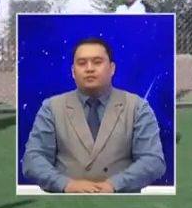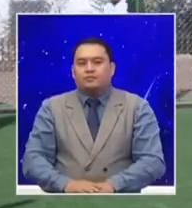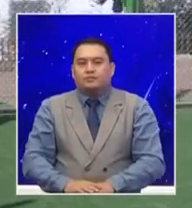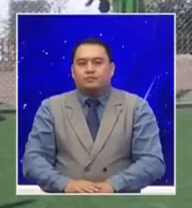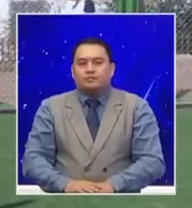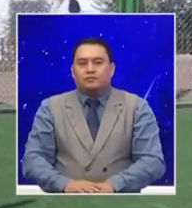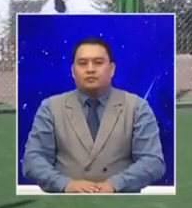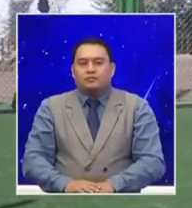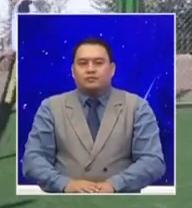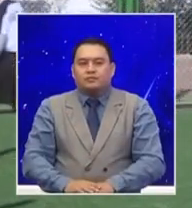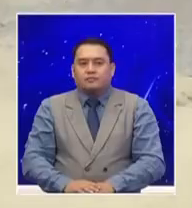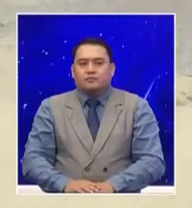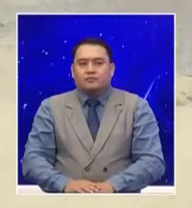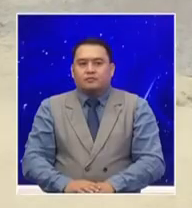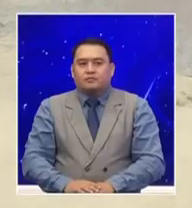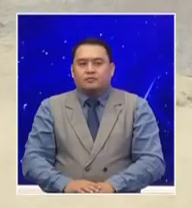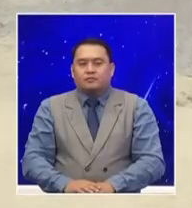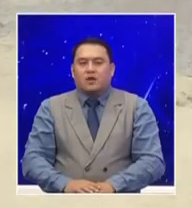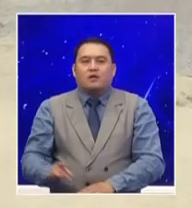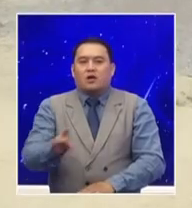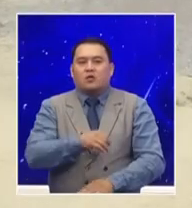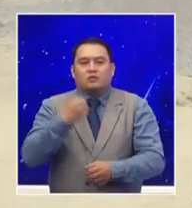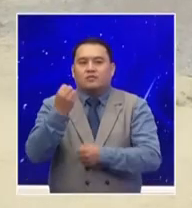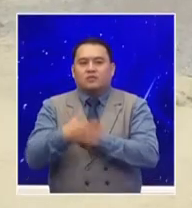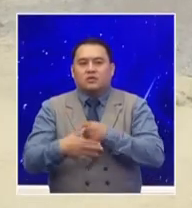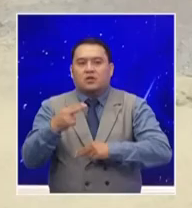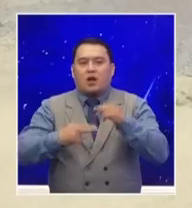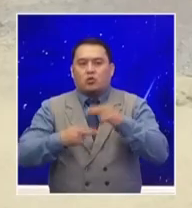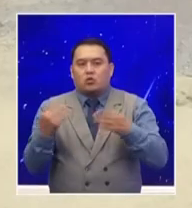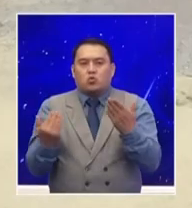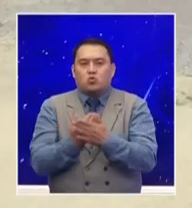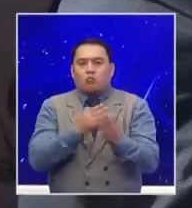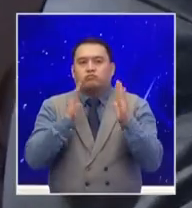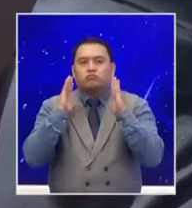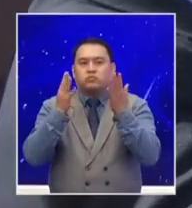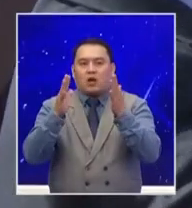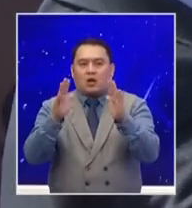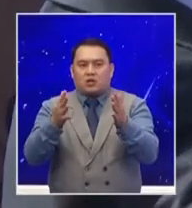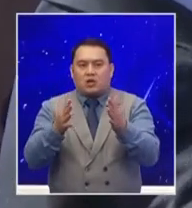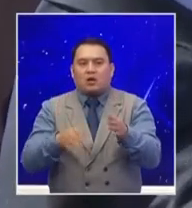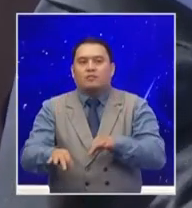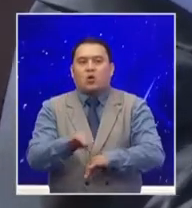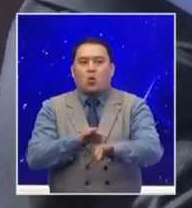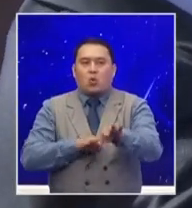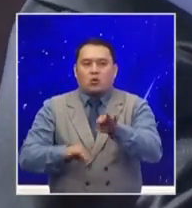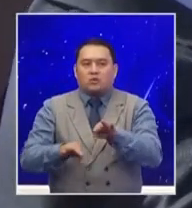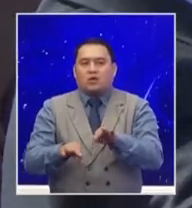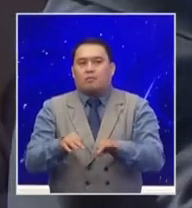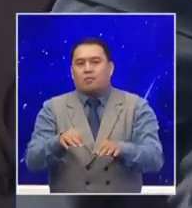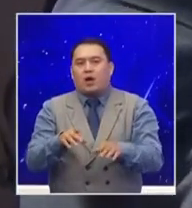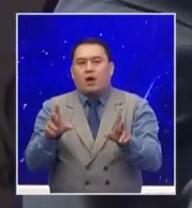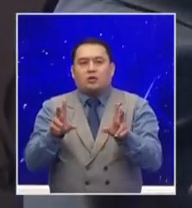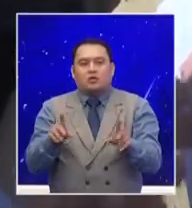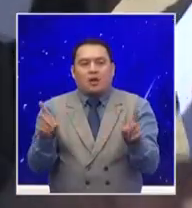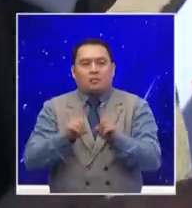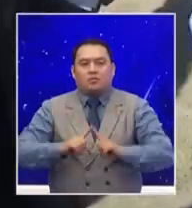за такой подарок. Тем временем в райцентре идет строительство нового парка по программе «Аул Ельбесыгы». Судя по эскизам, проект